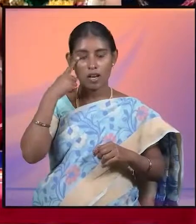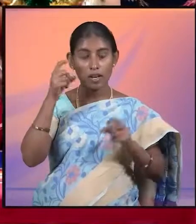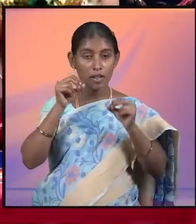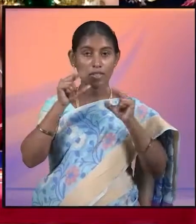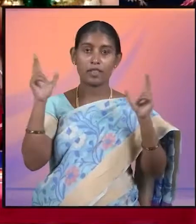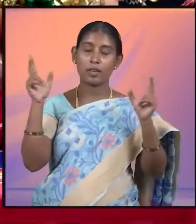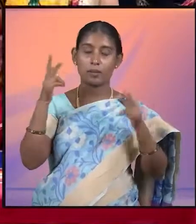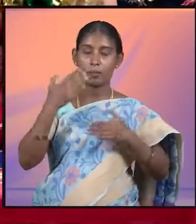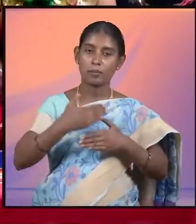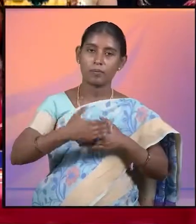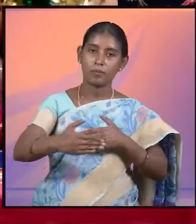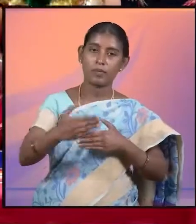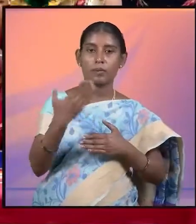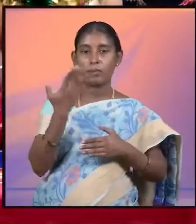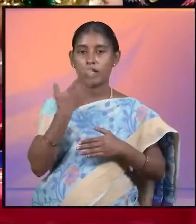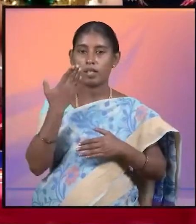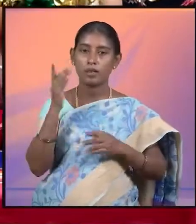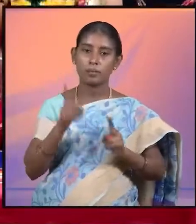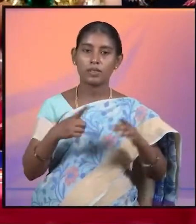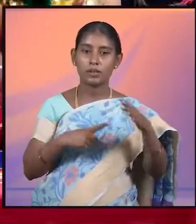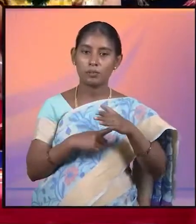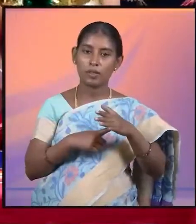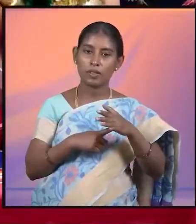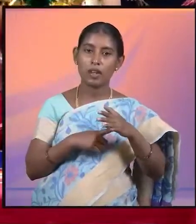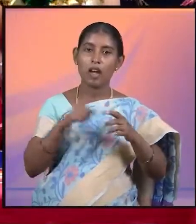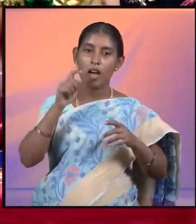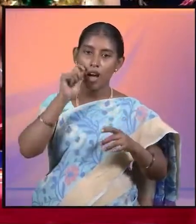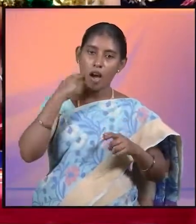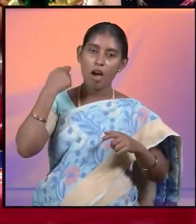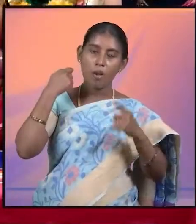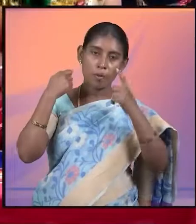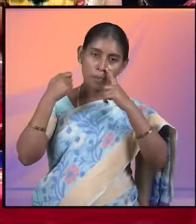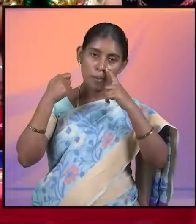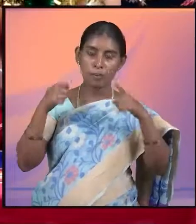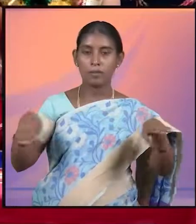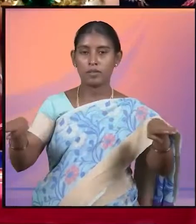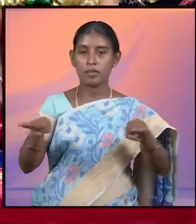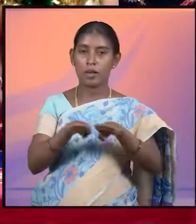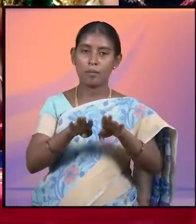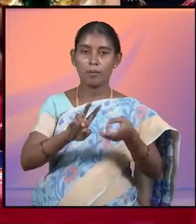இன்னும் படிக்க வேணும், இன்னும் படிக்க வேணும், ஆணும் பெண்ணும் சரிநிகராக